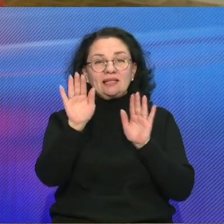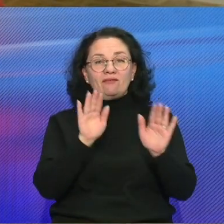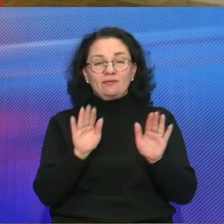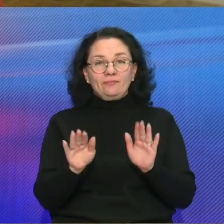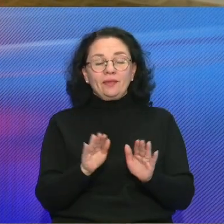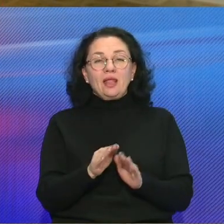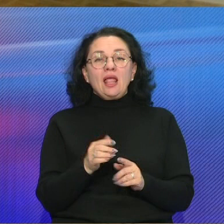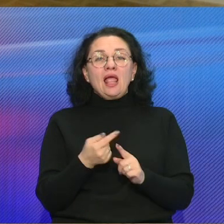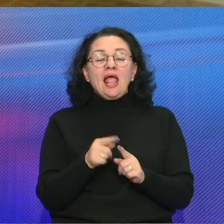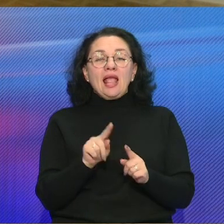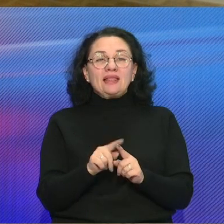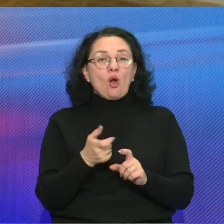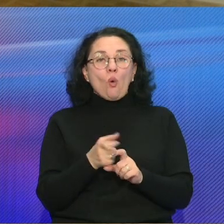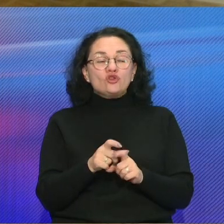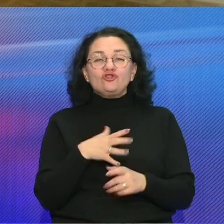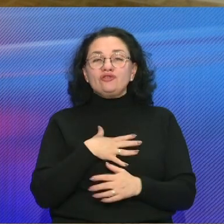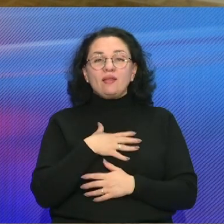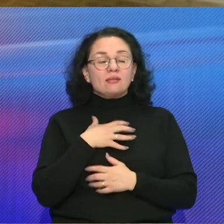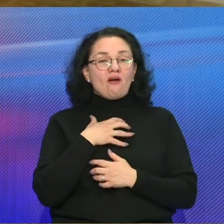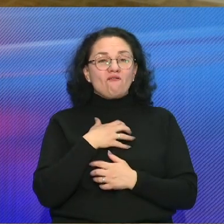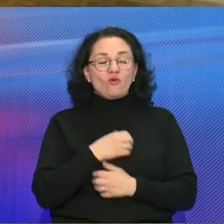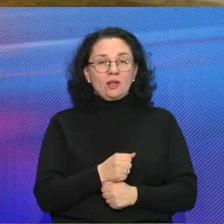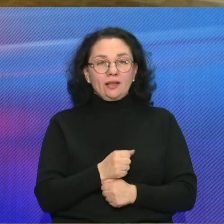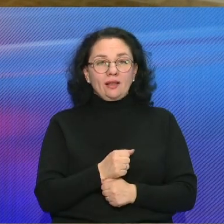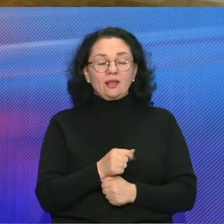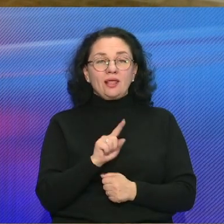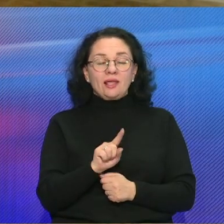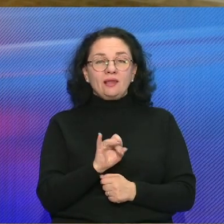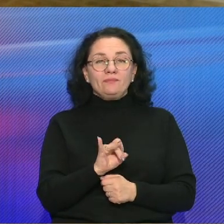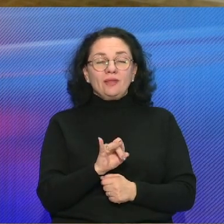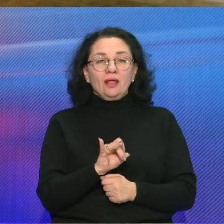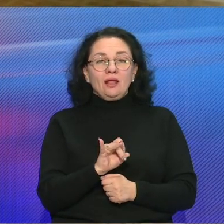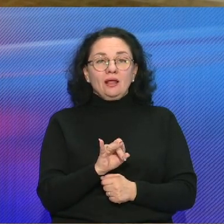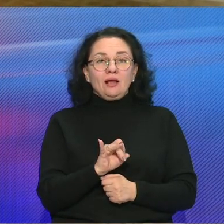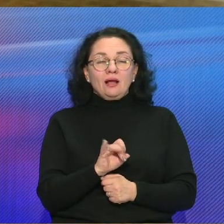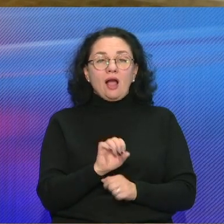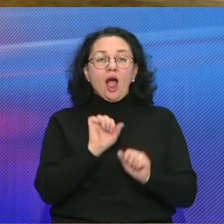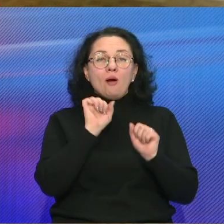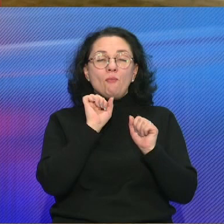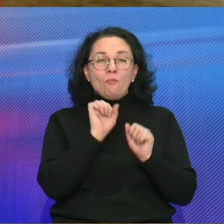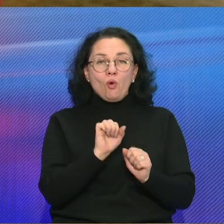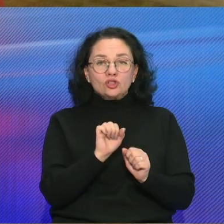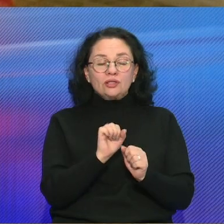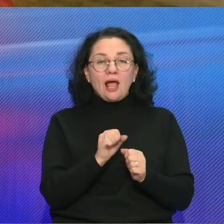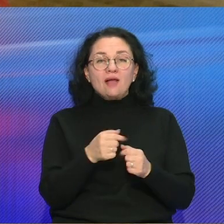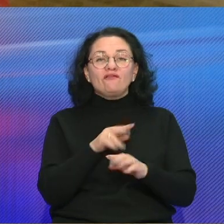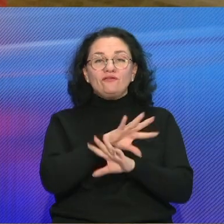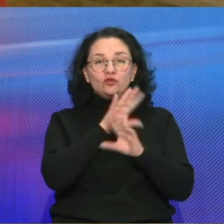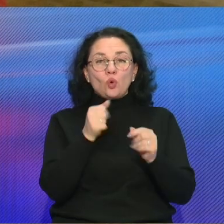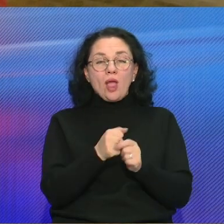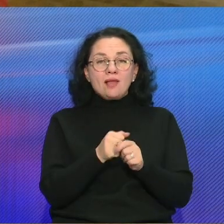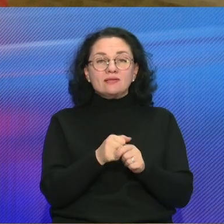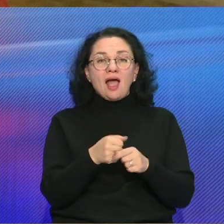вельмі незадавальняючы. І менавіта тут можна сапраўды параўнаць гэтую